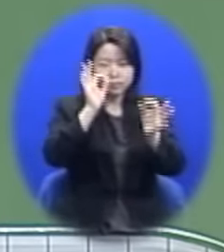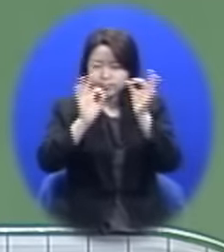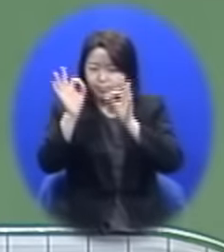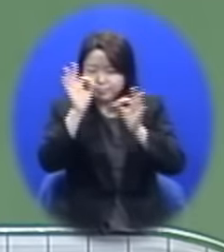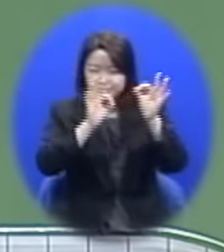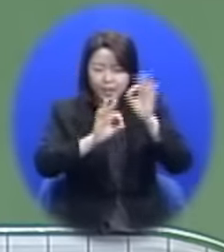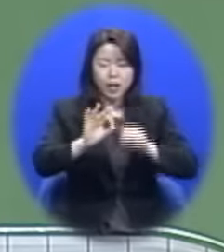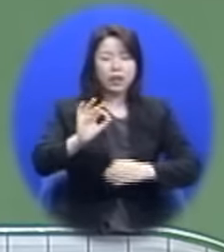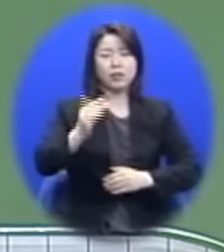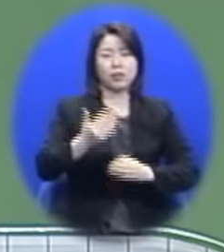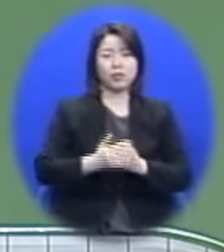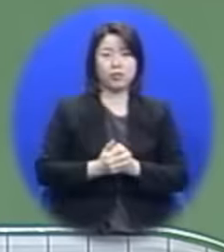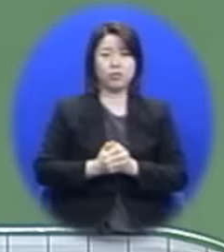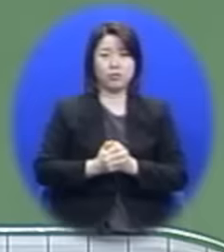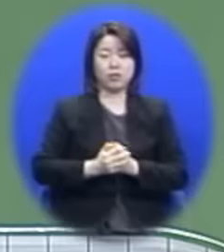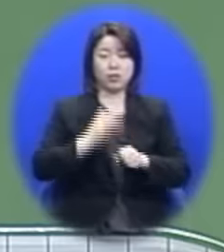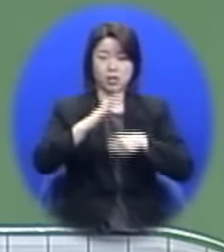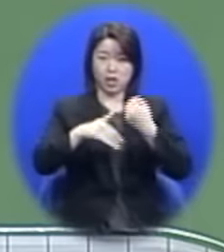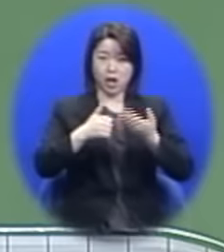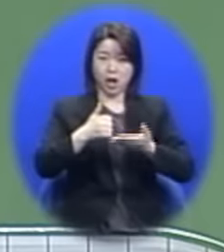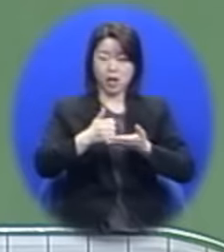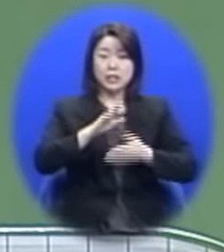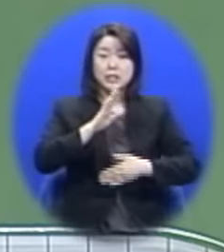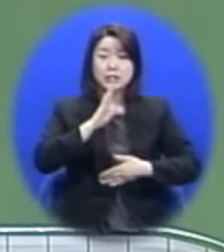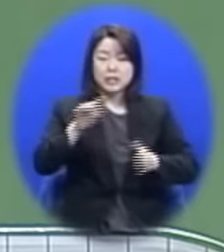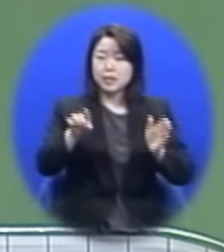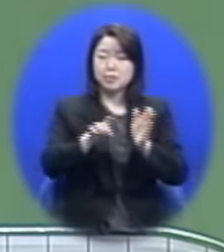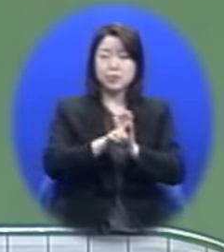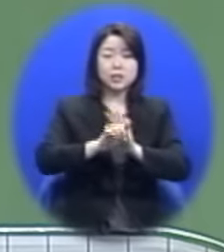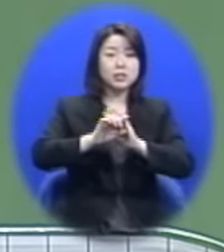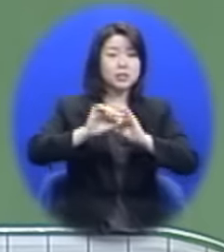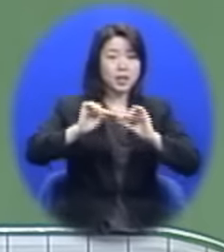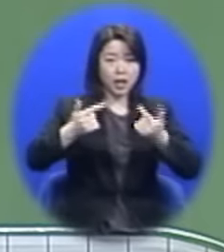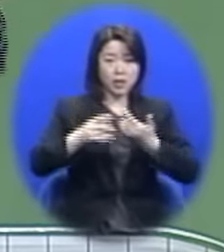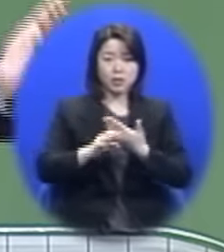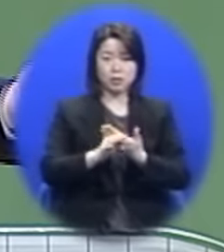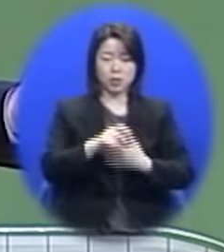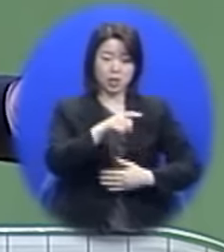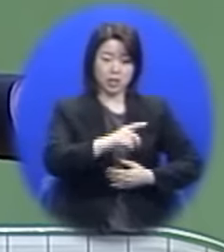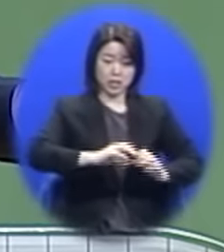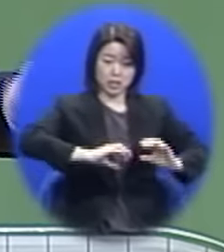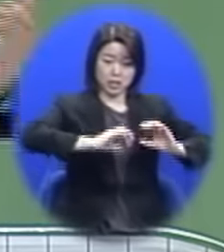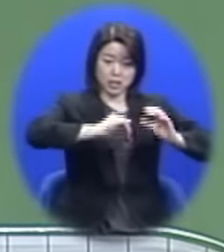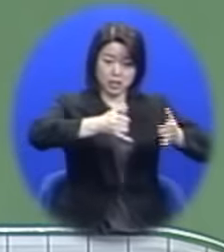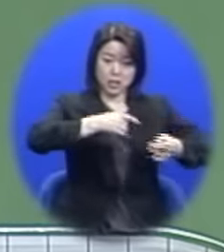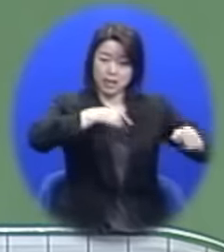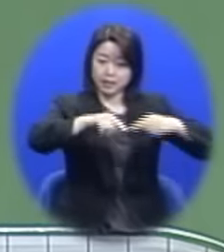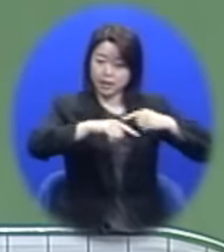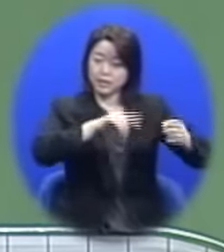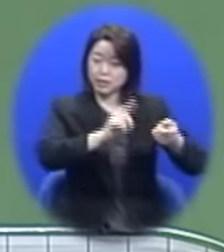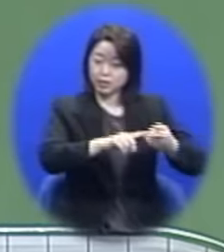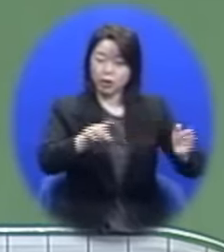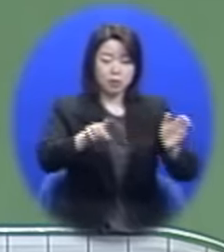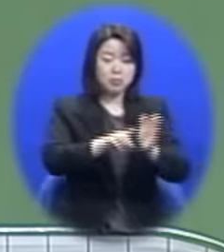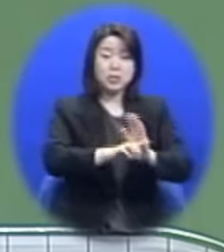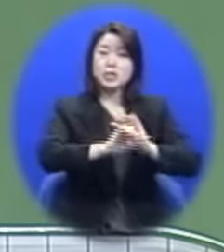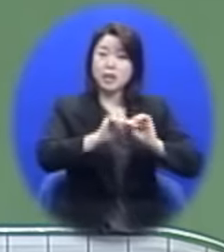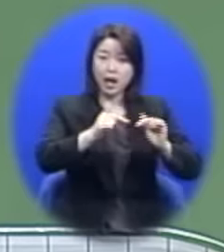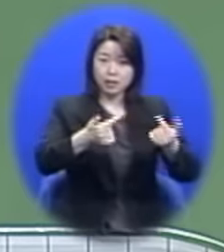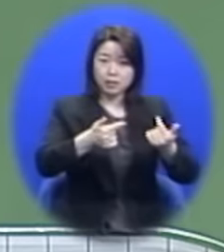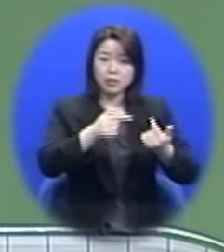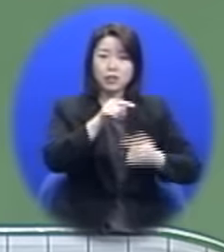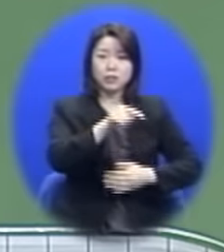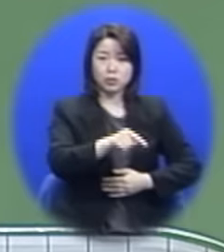됩니다. 여러분, 하나님이 진짜 안 믿어지는, 이 세상을 다스리고 계시다는 것을 안 믿어진다는 것은